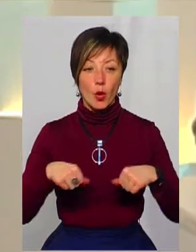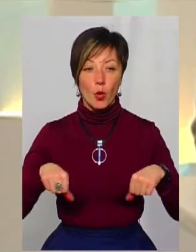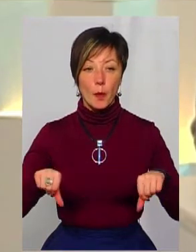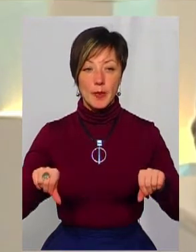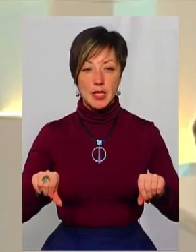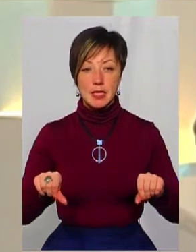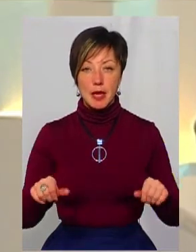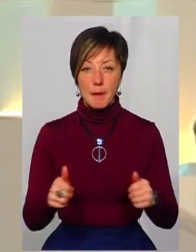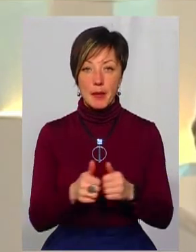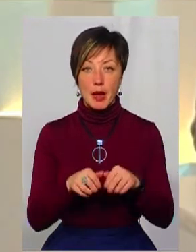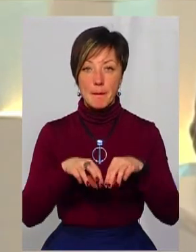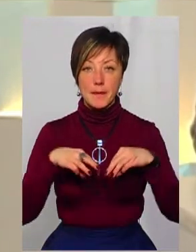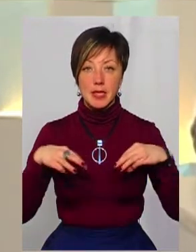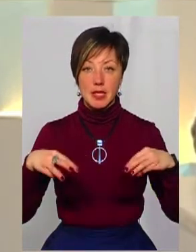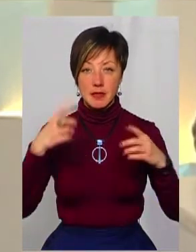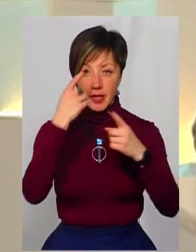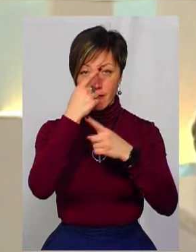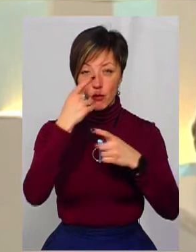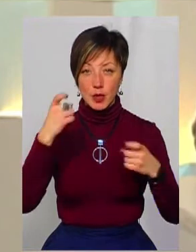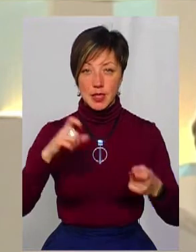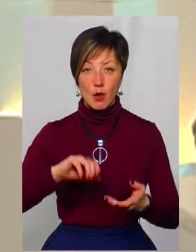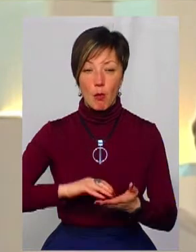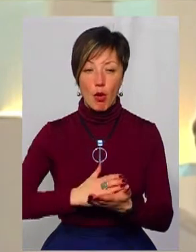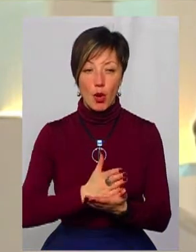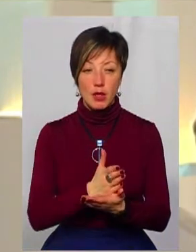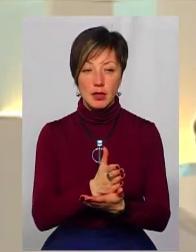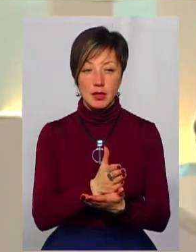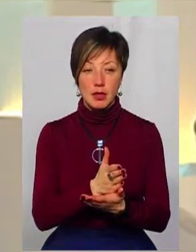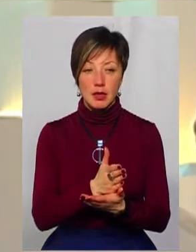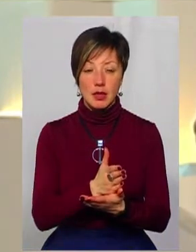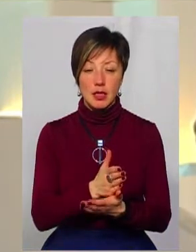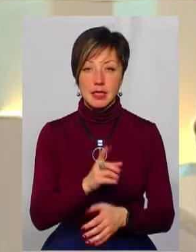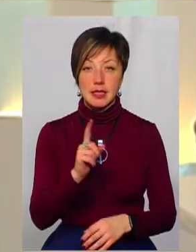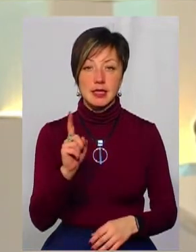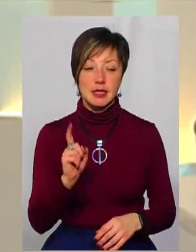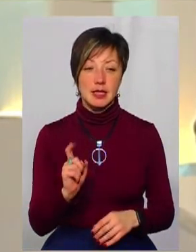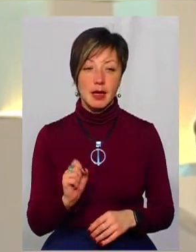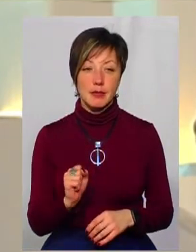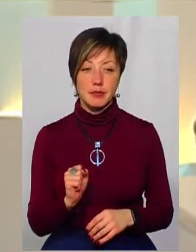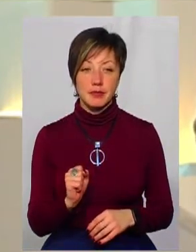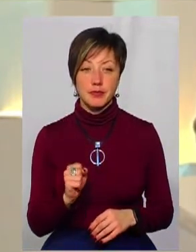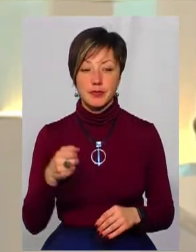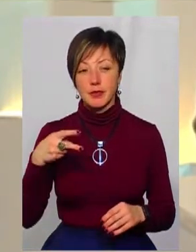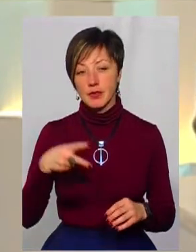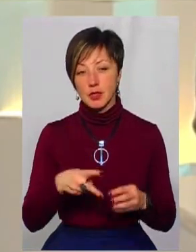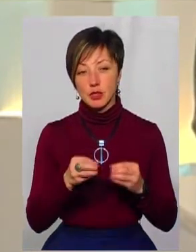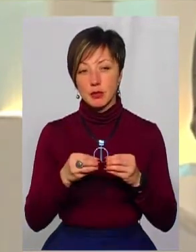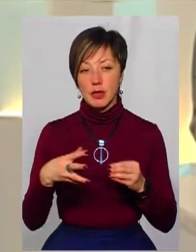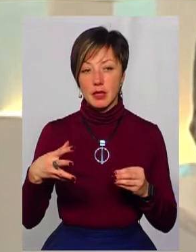комісії при Міністерстві інформаційної політики за